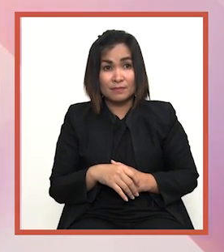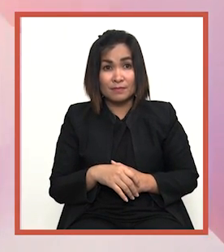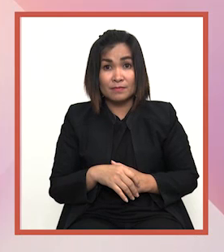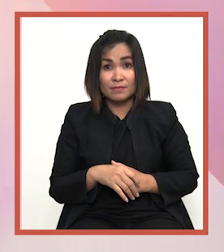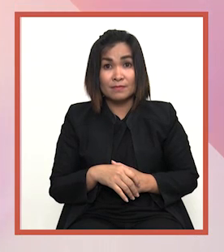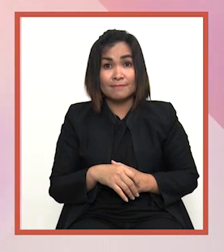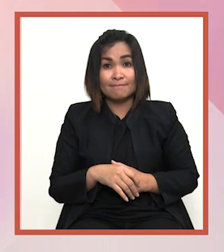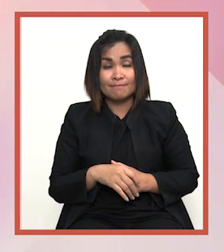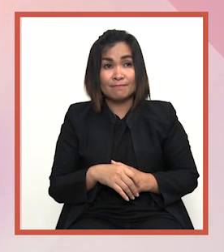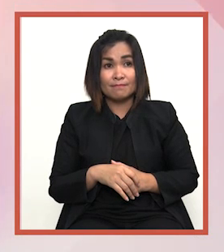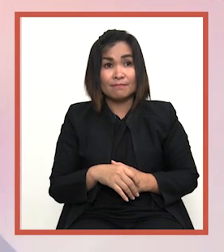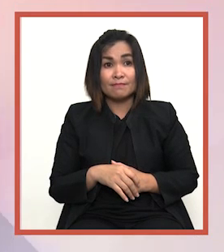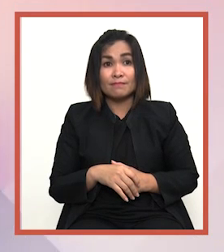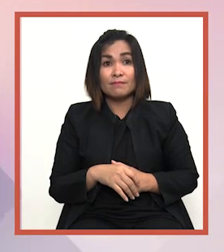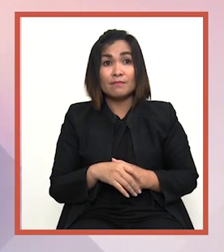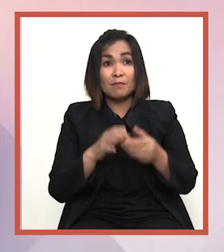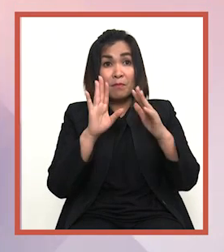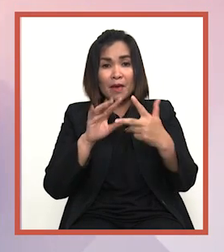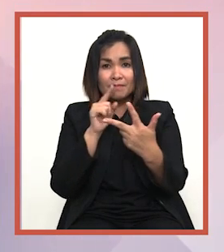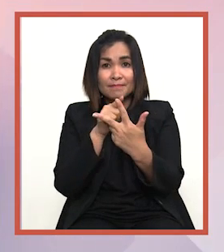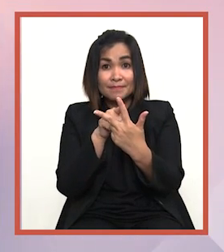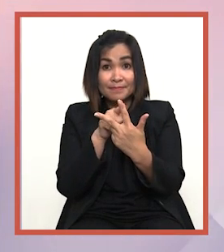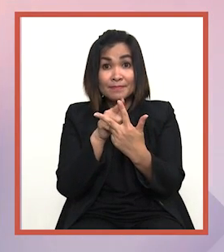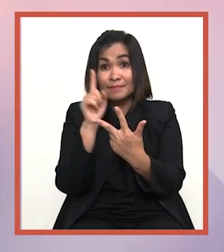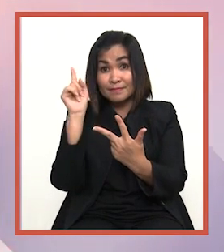ซลล์ไฟฟ้านะครับแบบการทำงาน